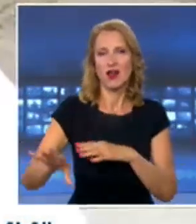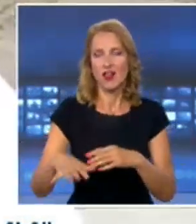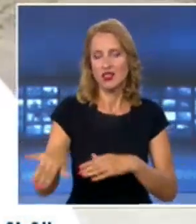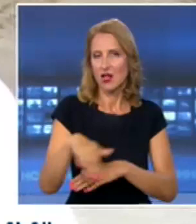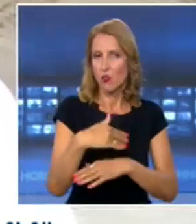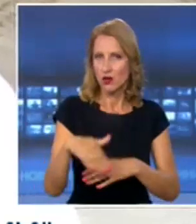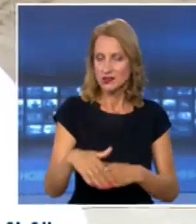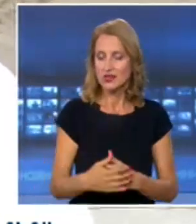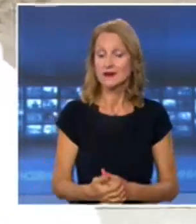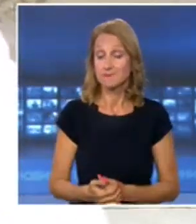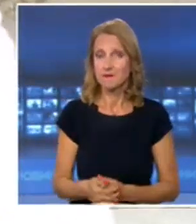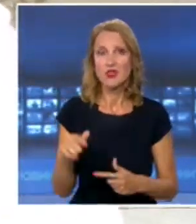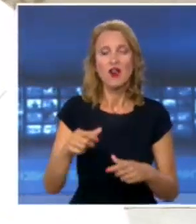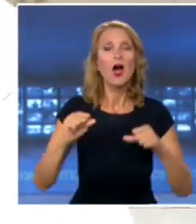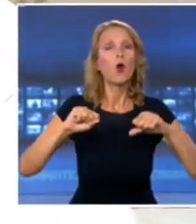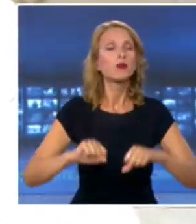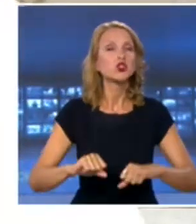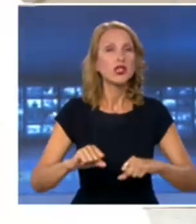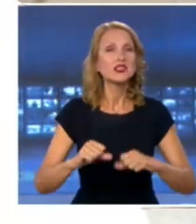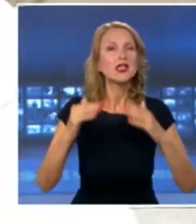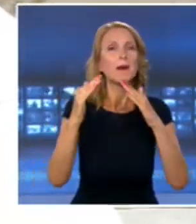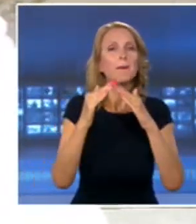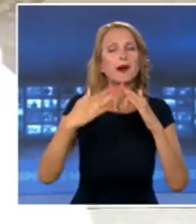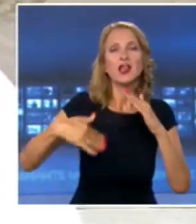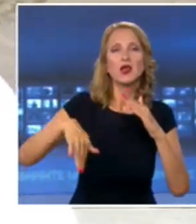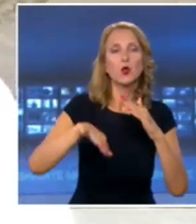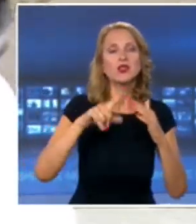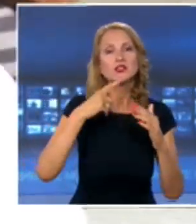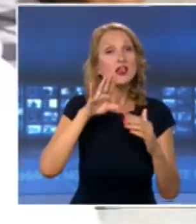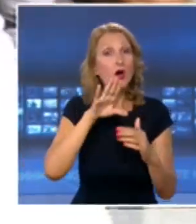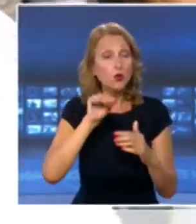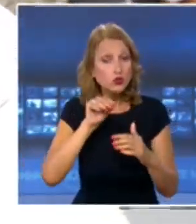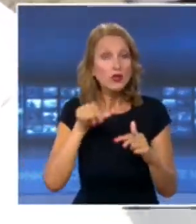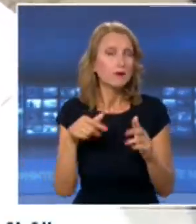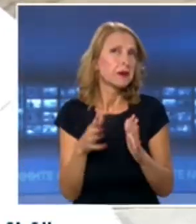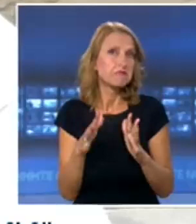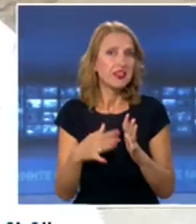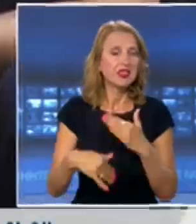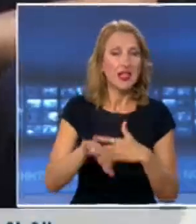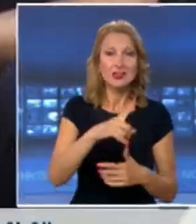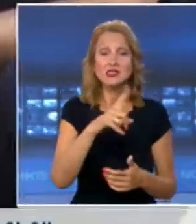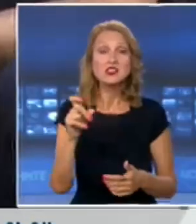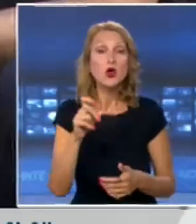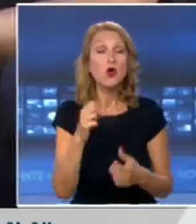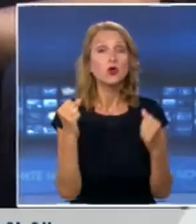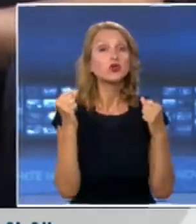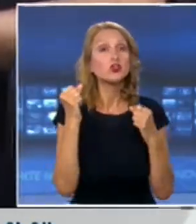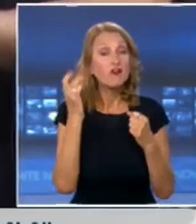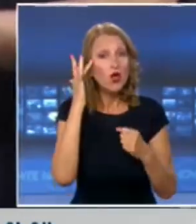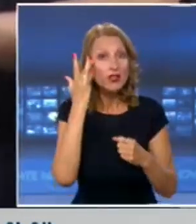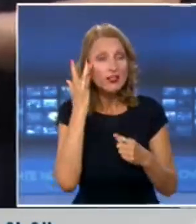В Общинския приют се намират в момента над 100 животни, които са